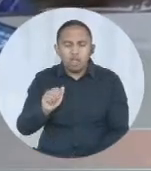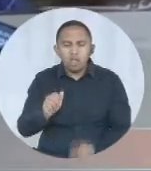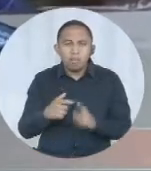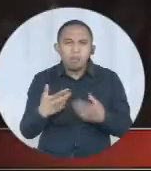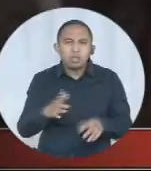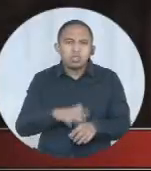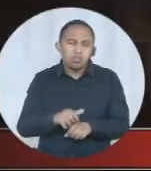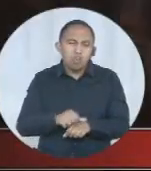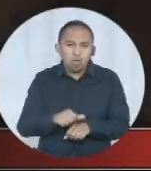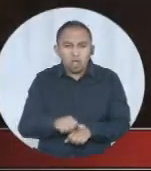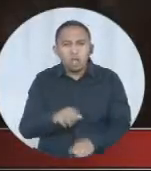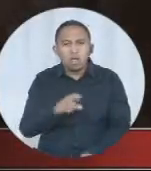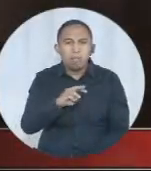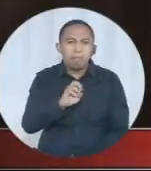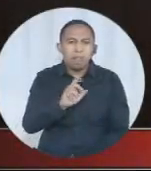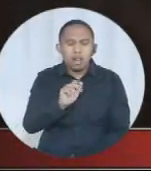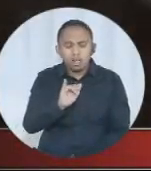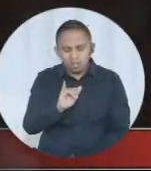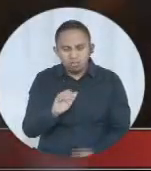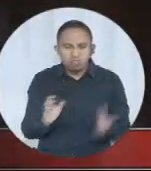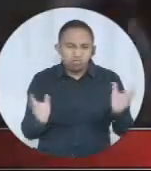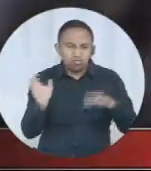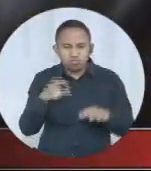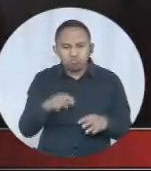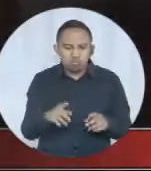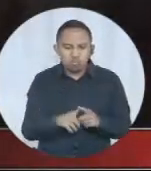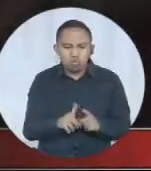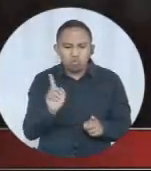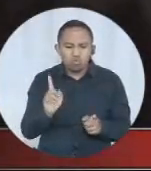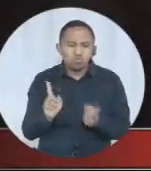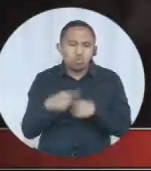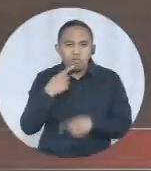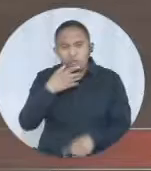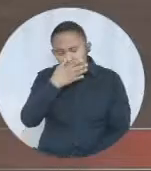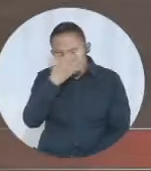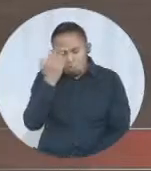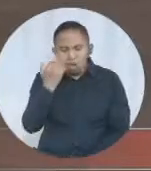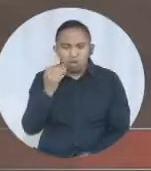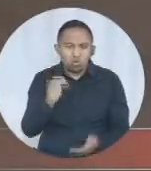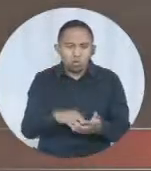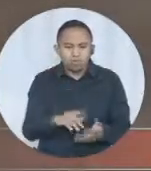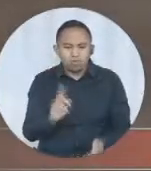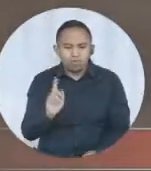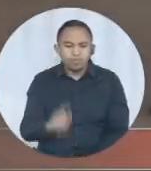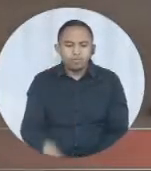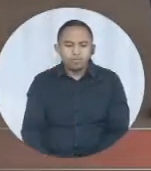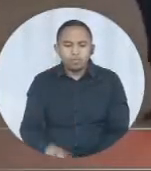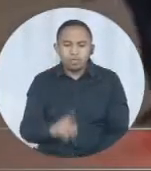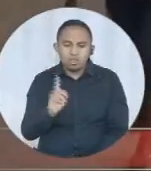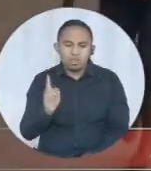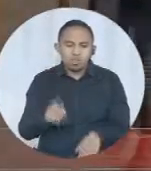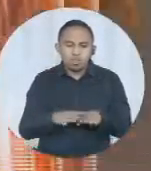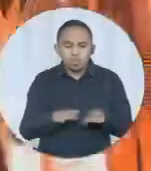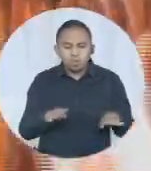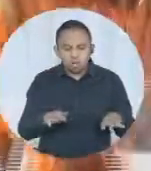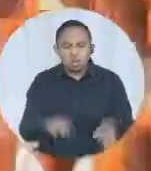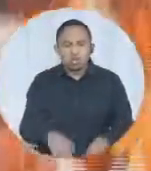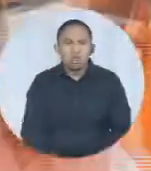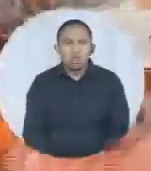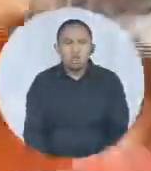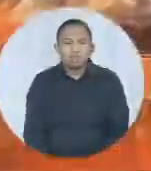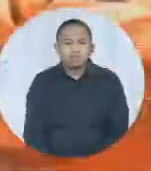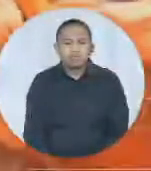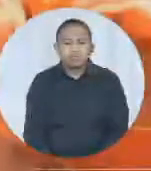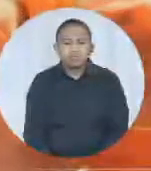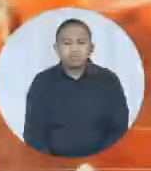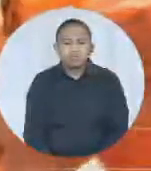ary Melaky. Notronin'ireo solombavam-bahoaka avy amin'ny faritra hafa. Tato amin'ny kompleksa ampisikina no nanaovana izao fivoriana izao.